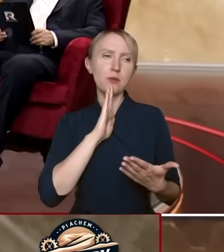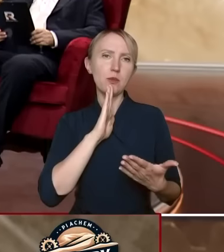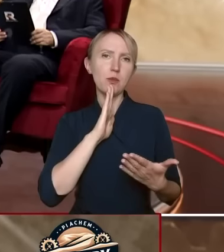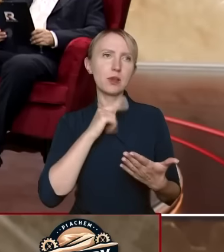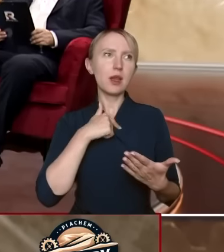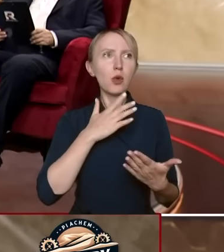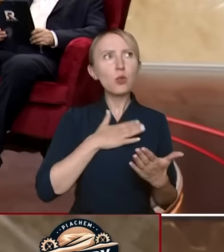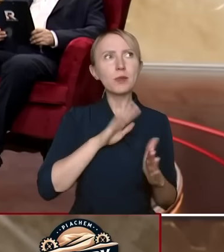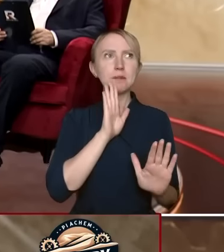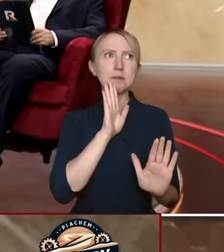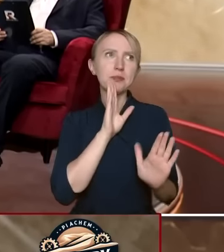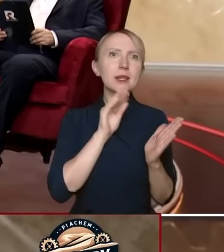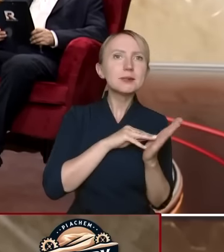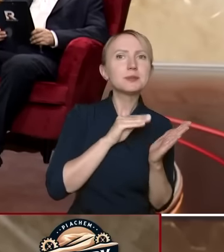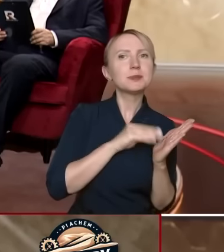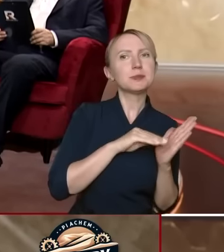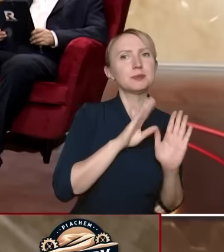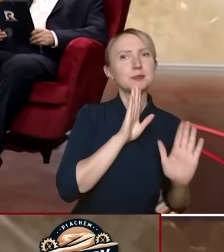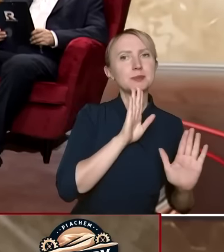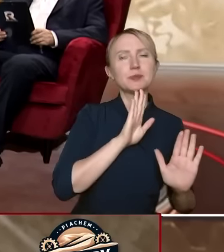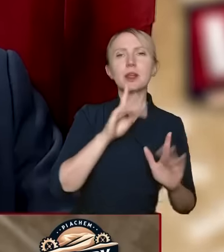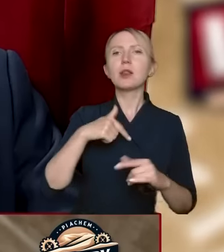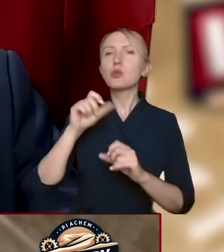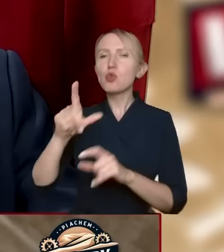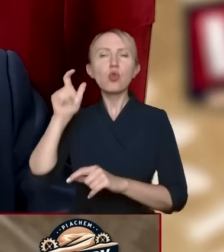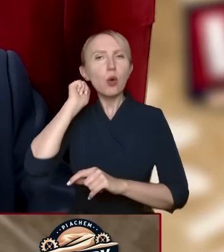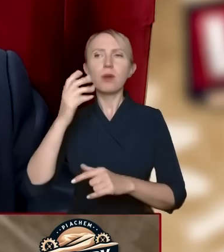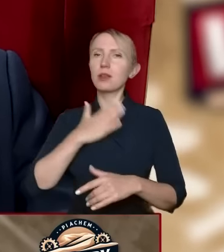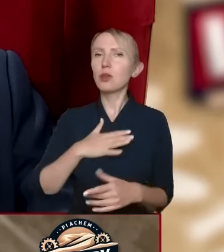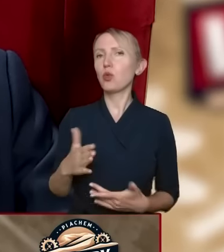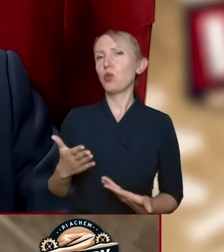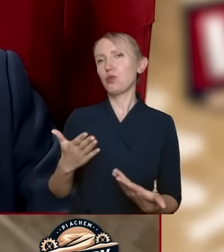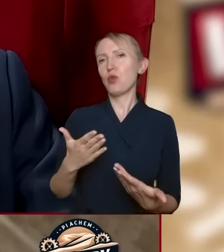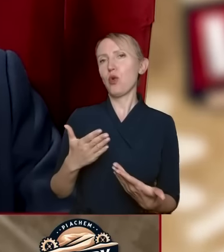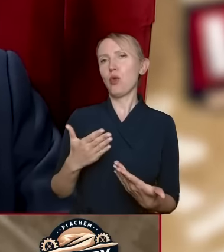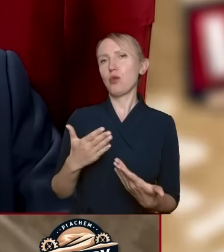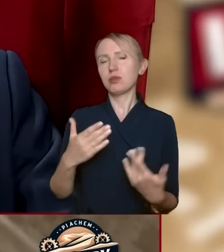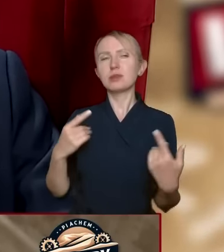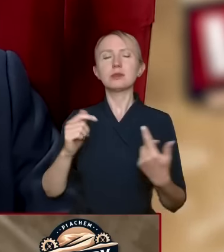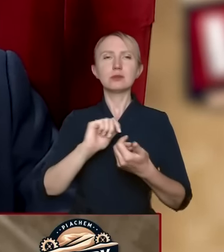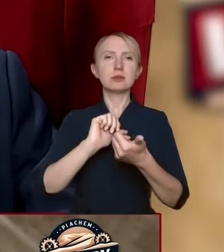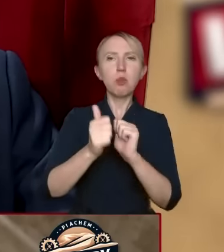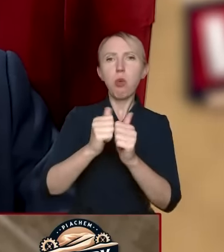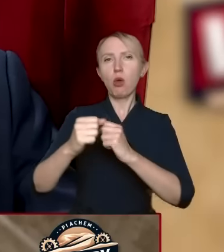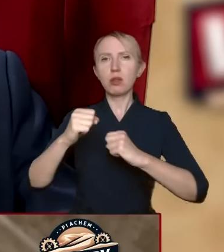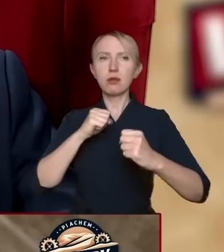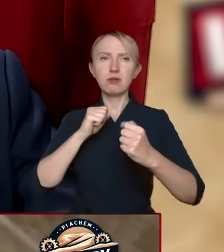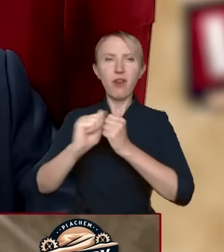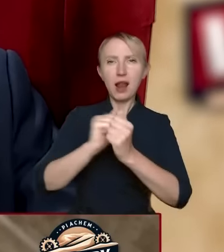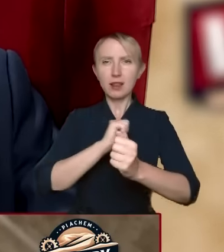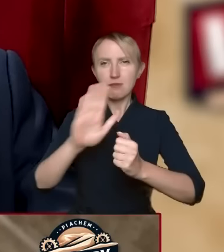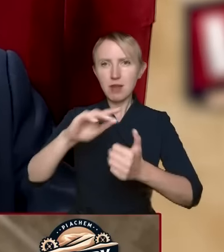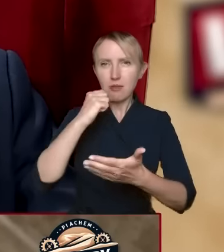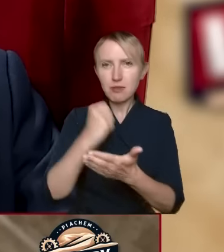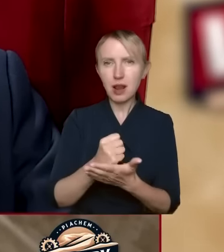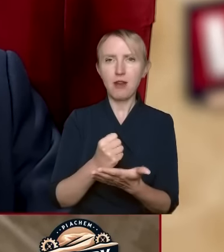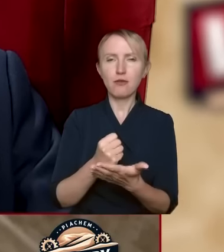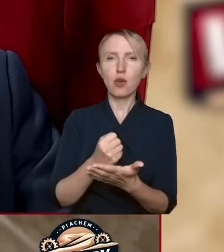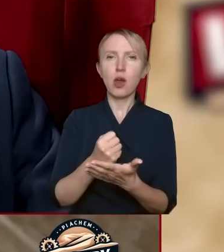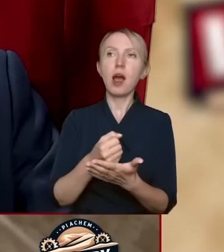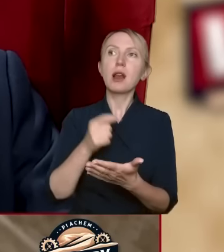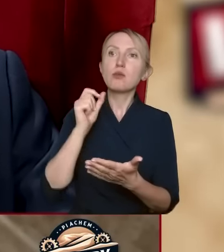ale... No, są kobiety, które lubią sprawdzić się w sportach walki, no i mają do tego prawo z tym, że no, dzieją